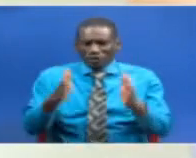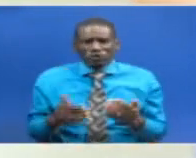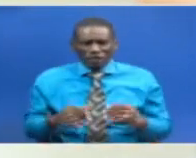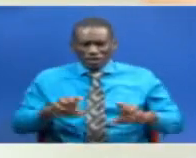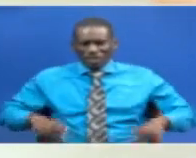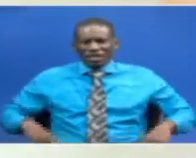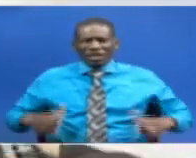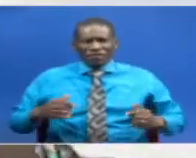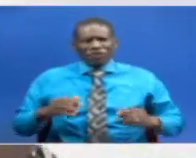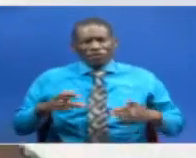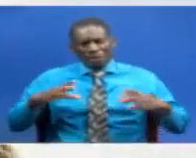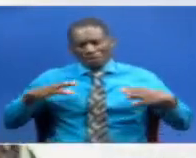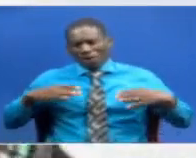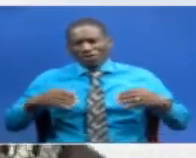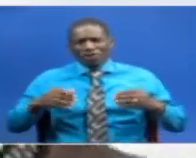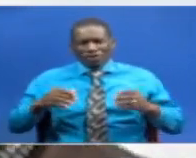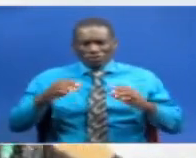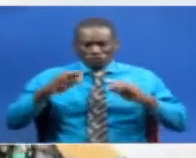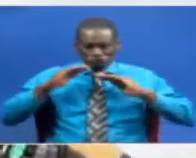maisha ya ustaarabu.